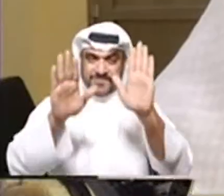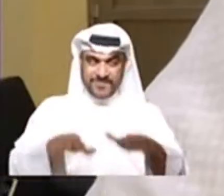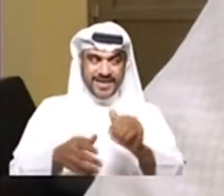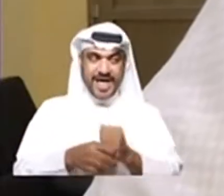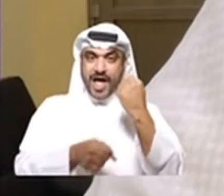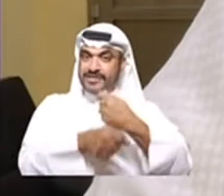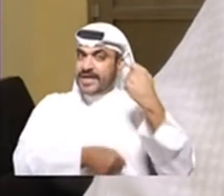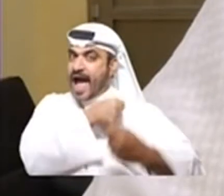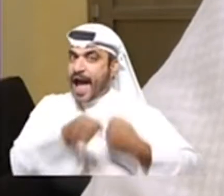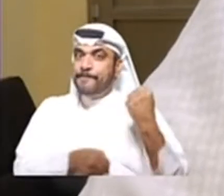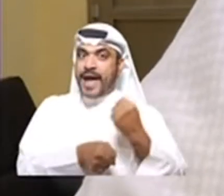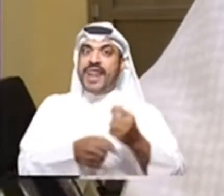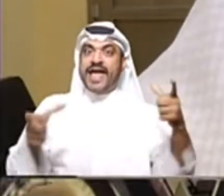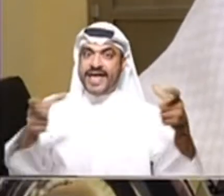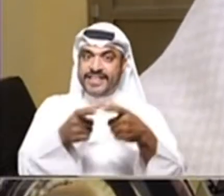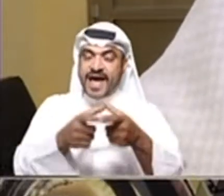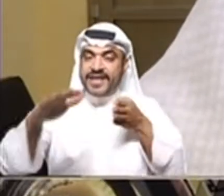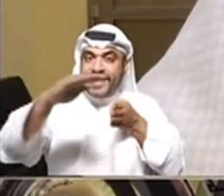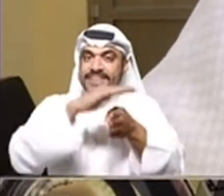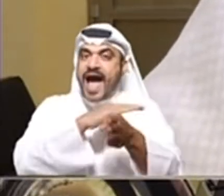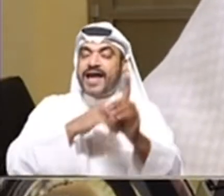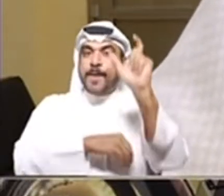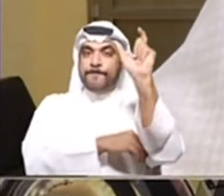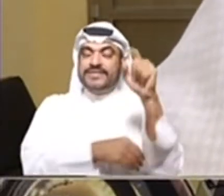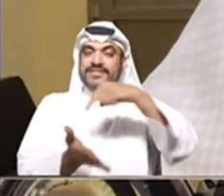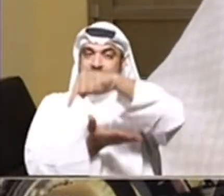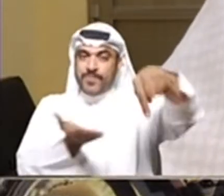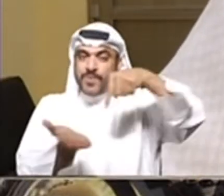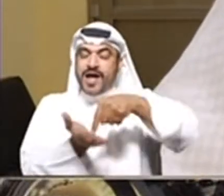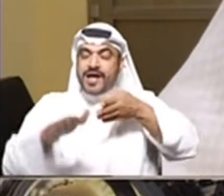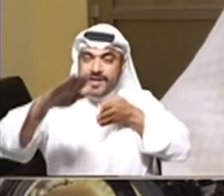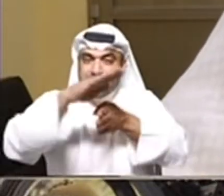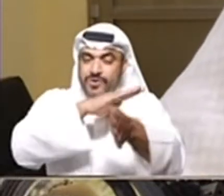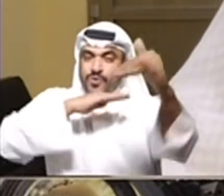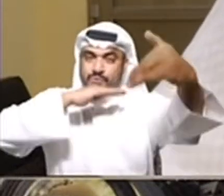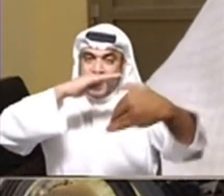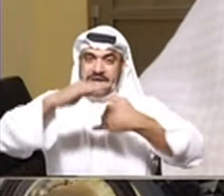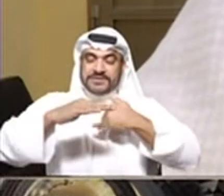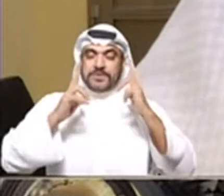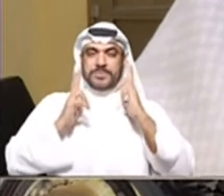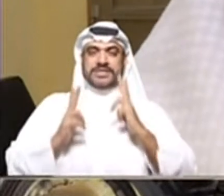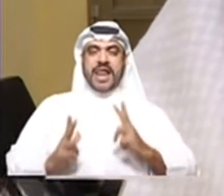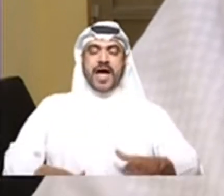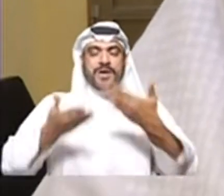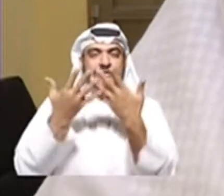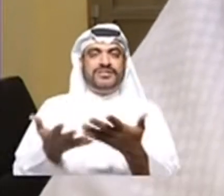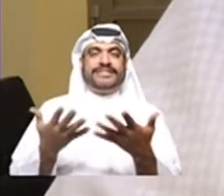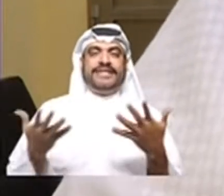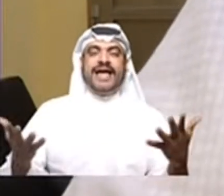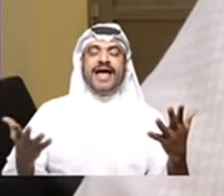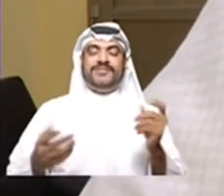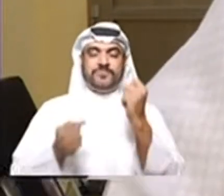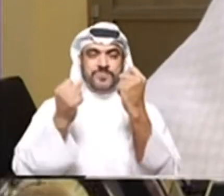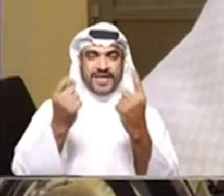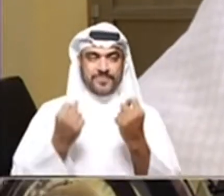اعمال اداريه داخل المراكز تتمثل في اداره دخول وخروج المصلين بسلامة ويسر من وإلى